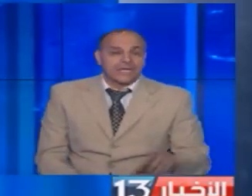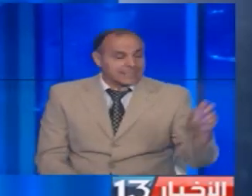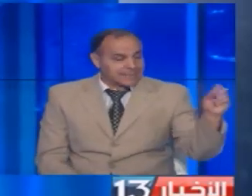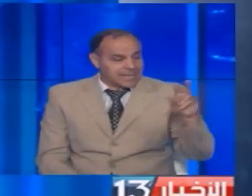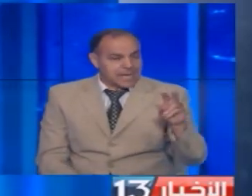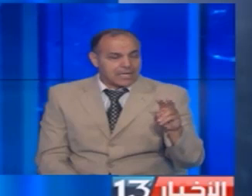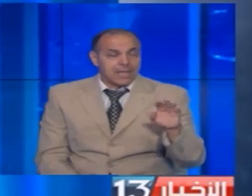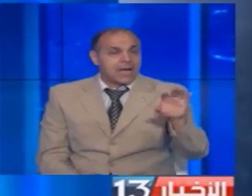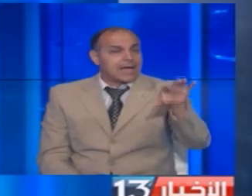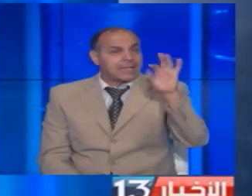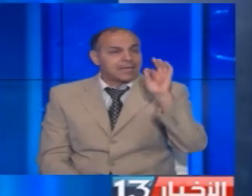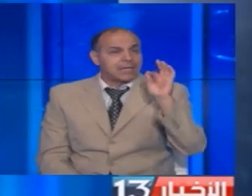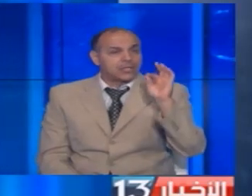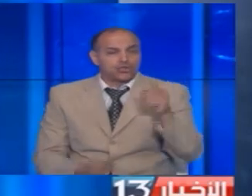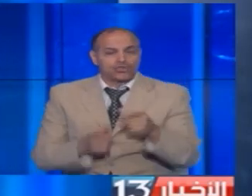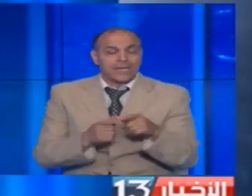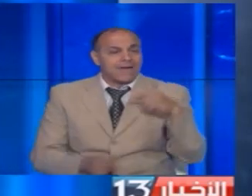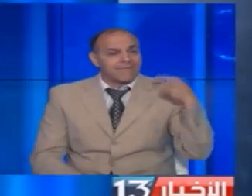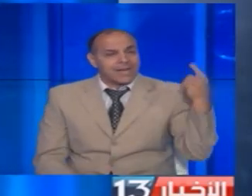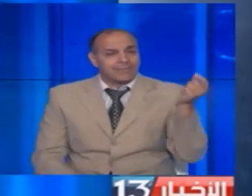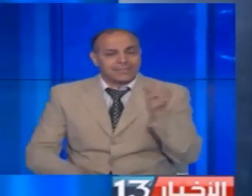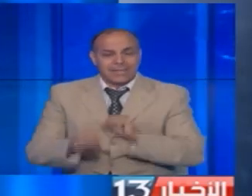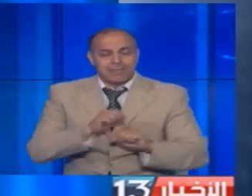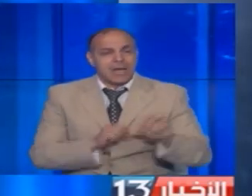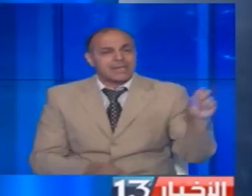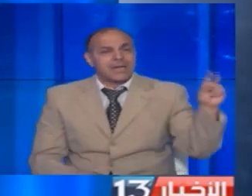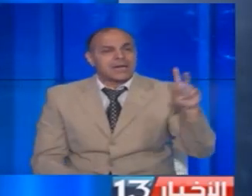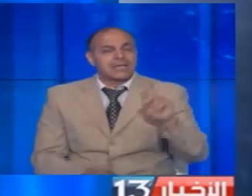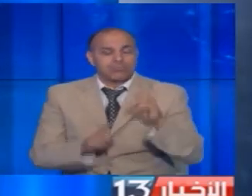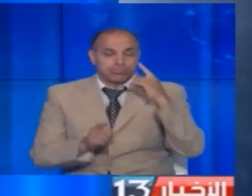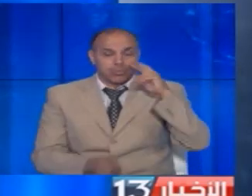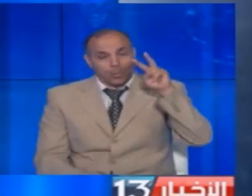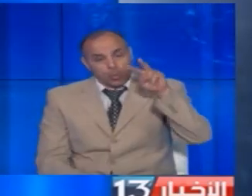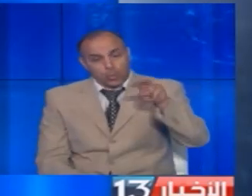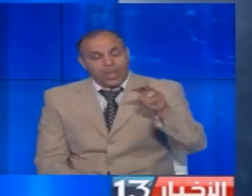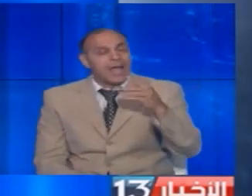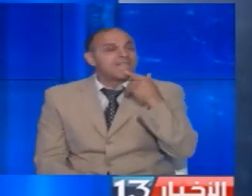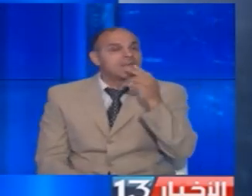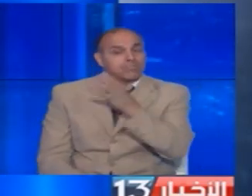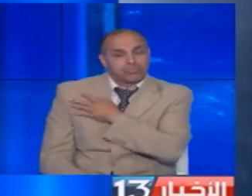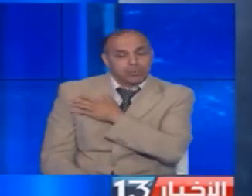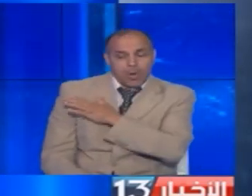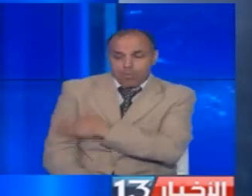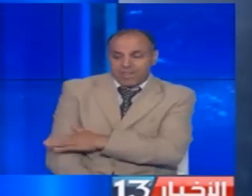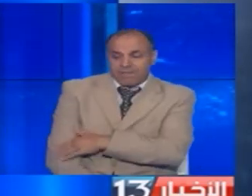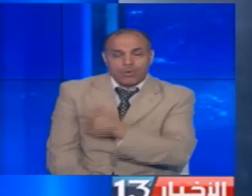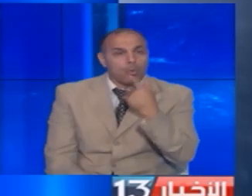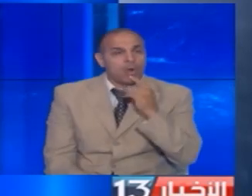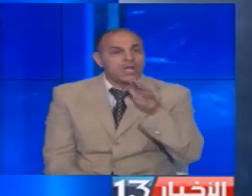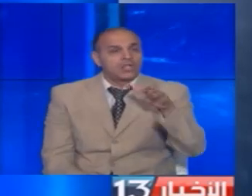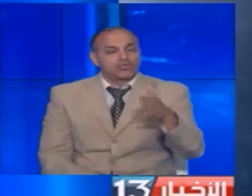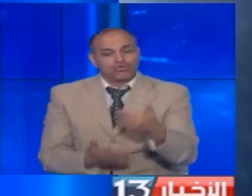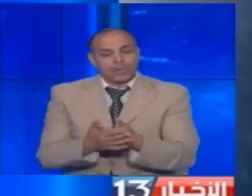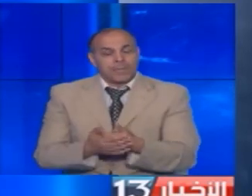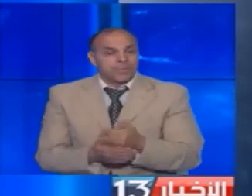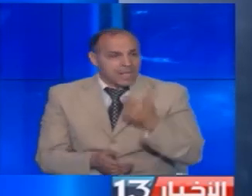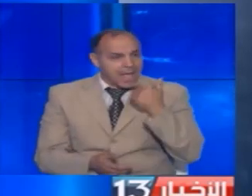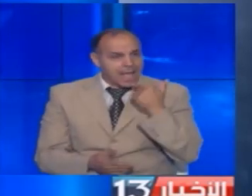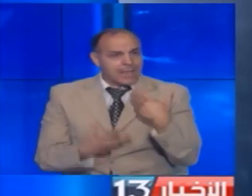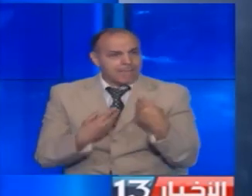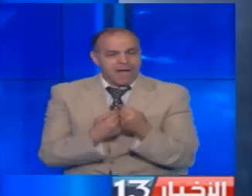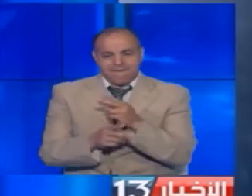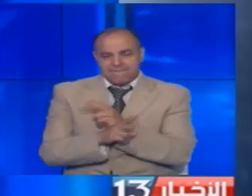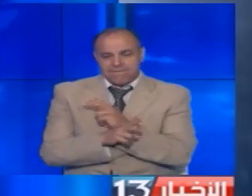السياحي، اختارت شركة عالمية تنظيم رحلة استطلاعية لإطاراتها وموظفيها إلى جزيرة جربة مع